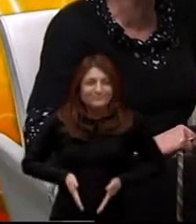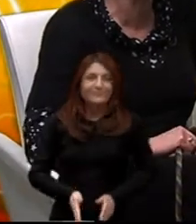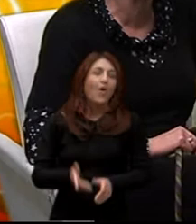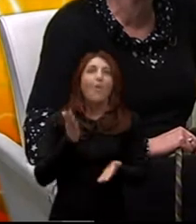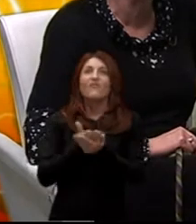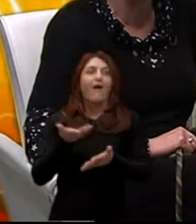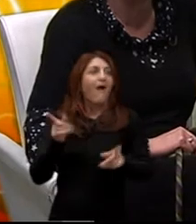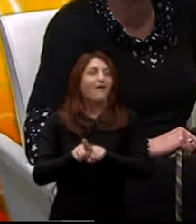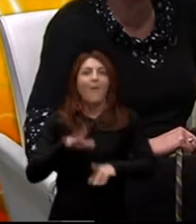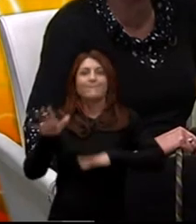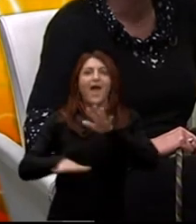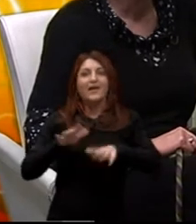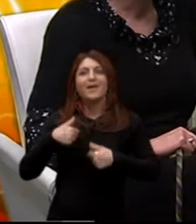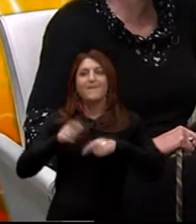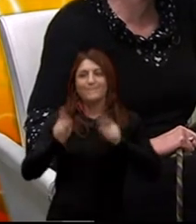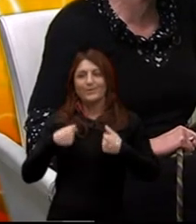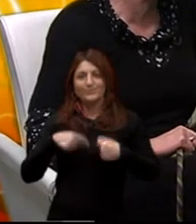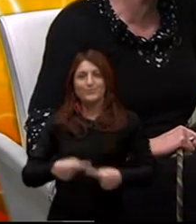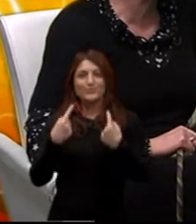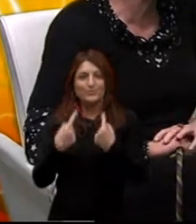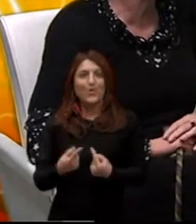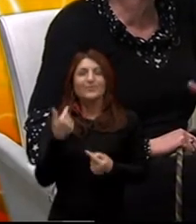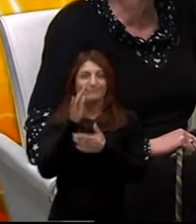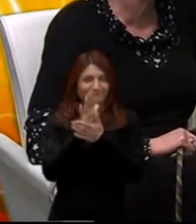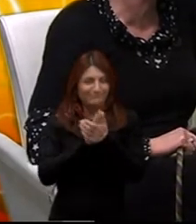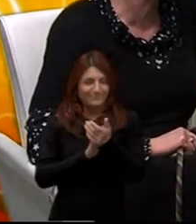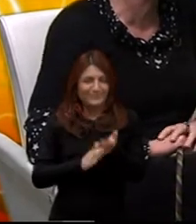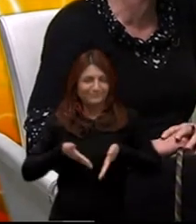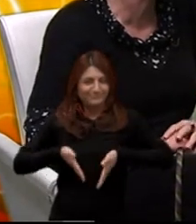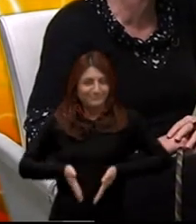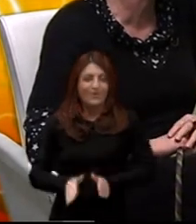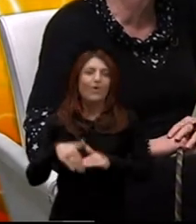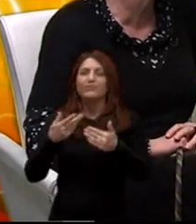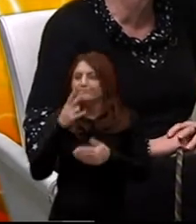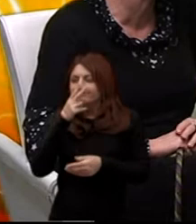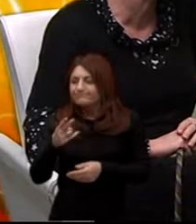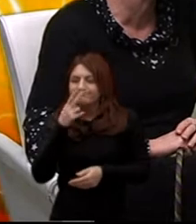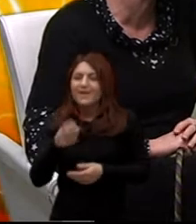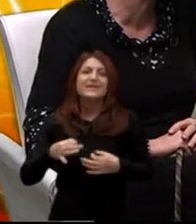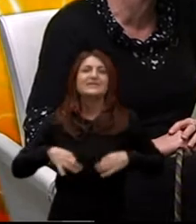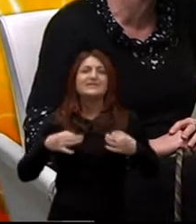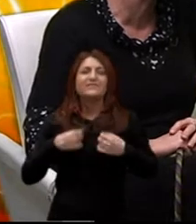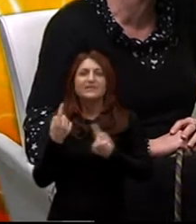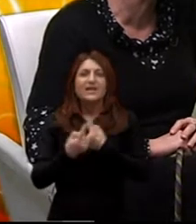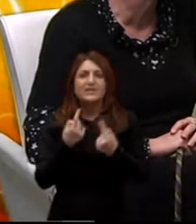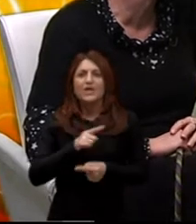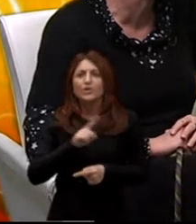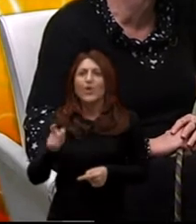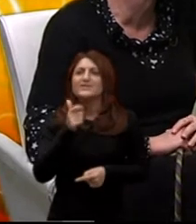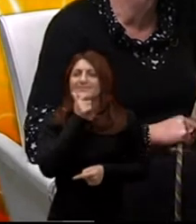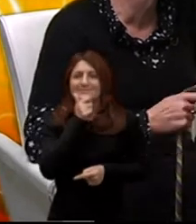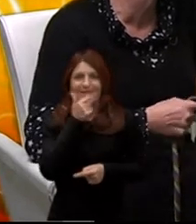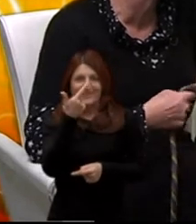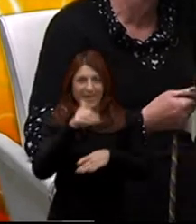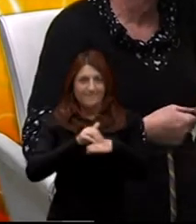frka panika da smo prisutni. Znači od samog poroda, pa onda praćenja zdravstvenog stanja. Štenad su do 2 mjeseca starosti u